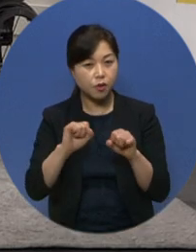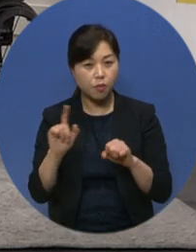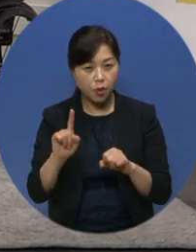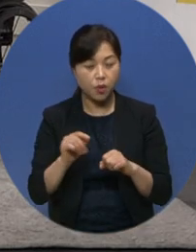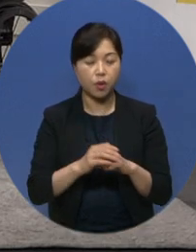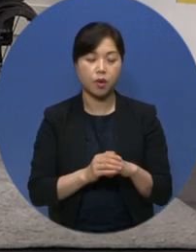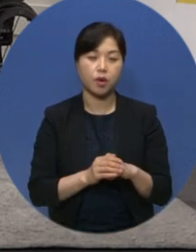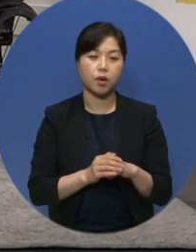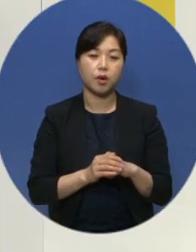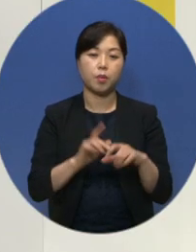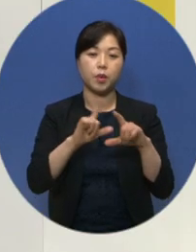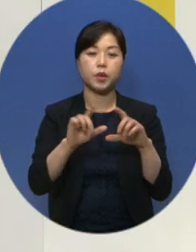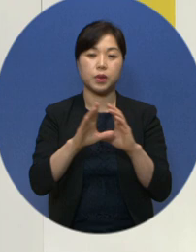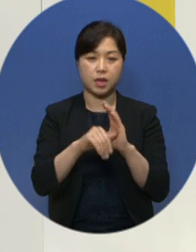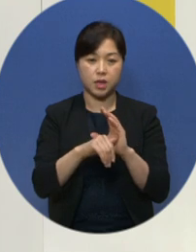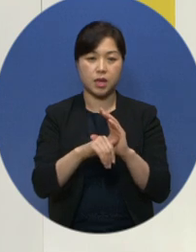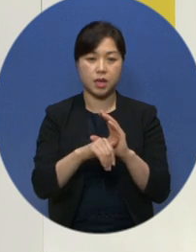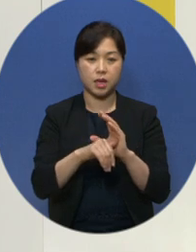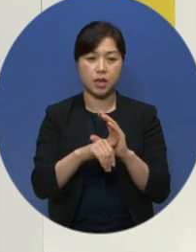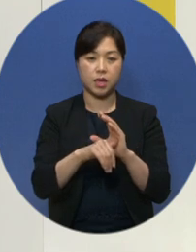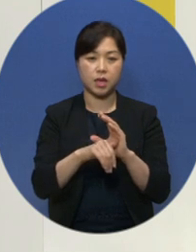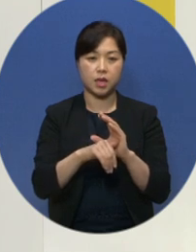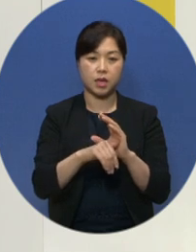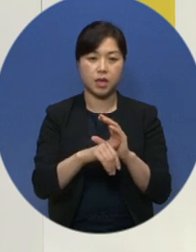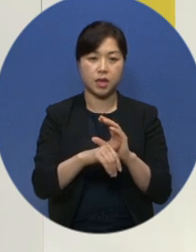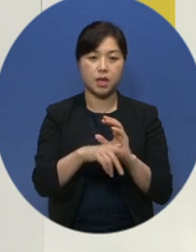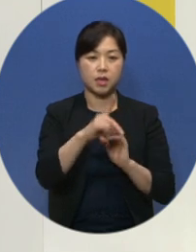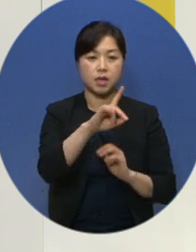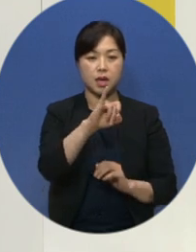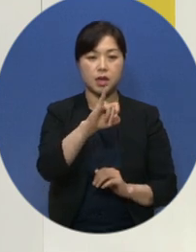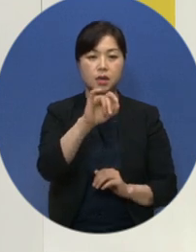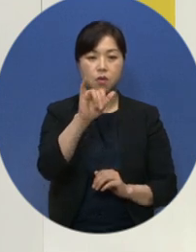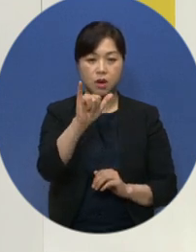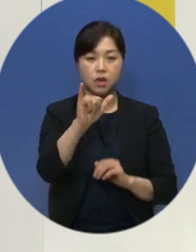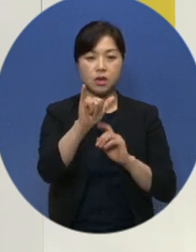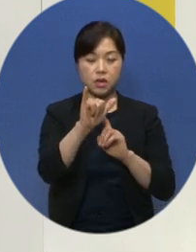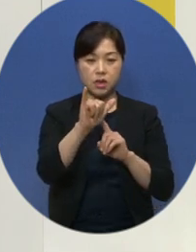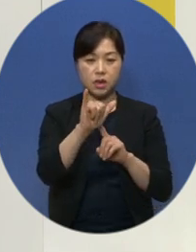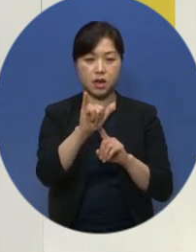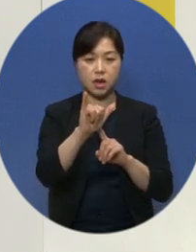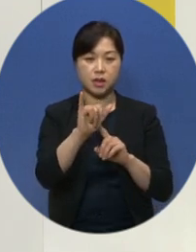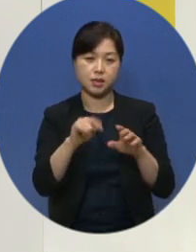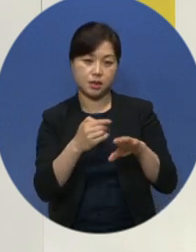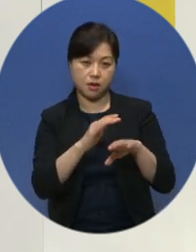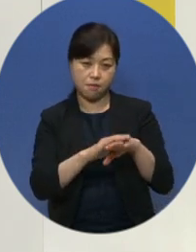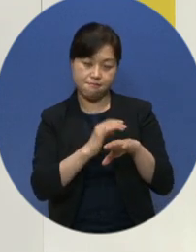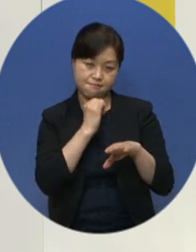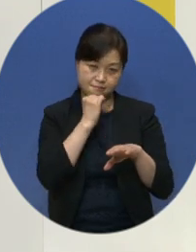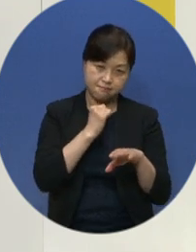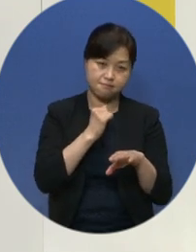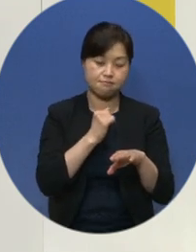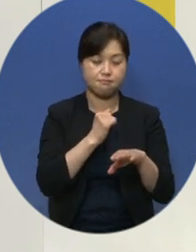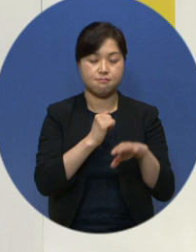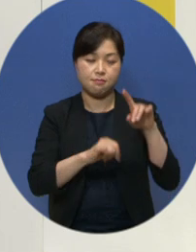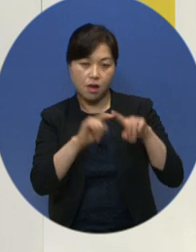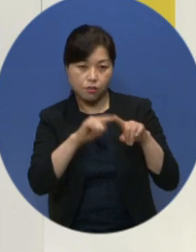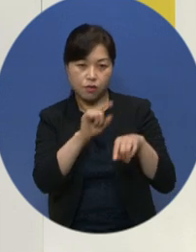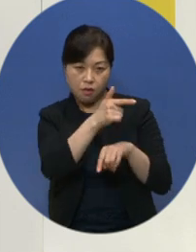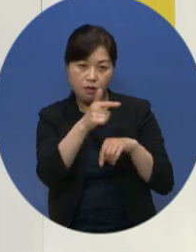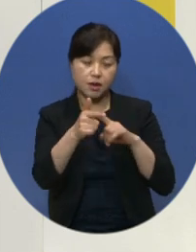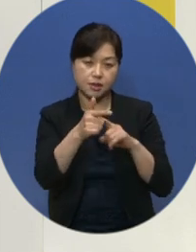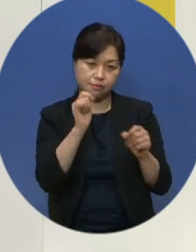평상시에 이제 그 취미 활동으로 어 diy 작업을 하고 있습니다 그래서 에 이제